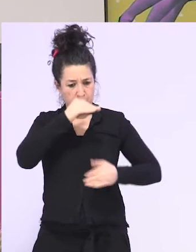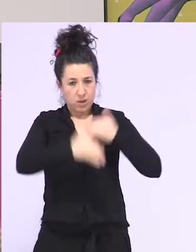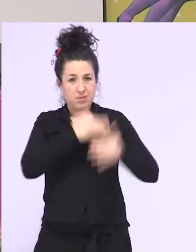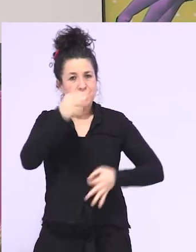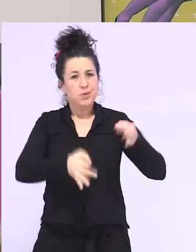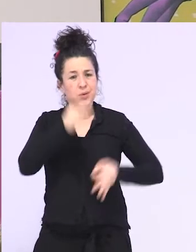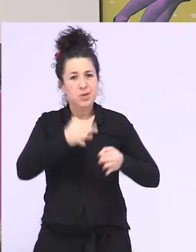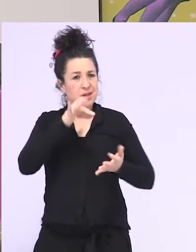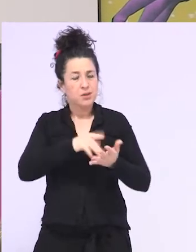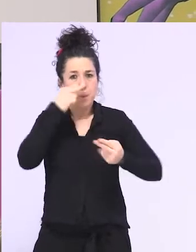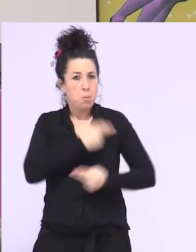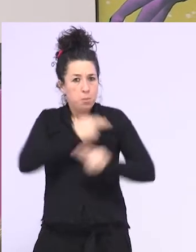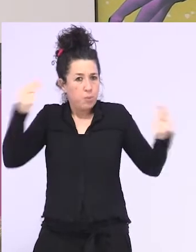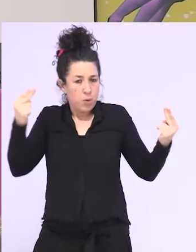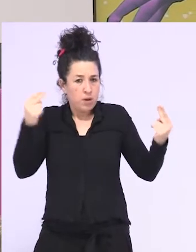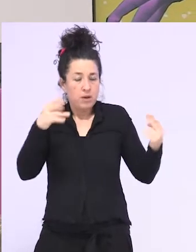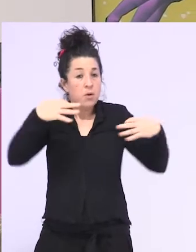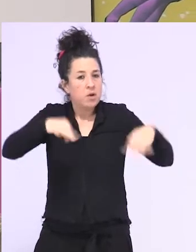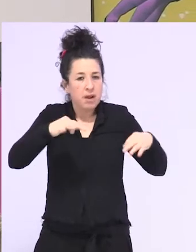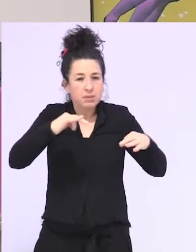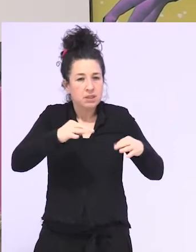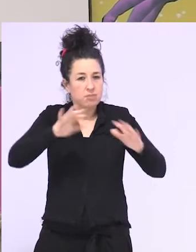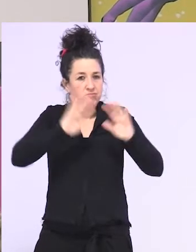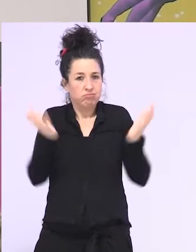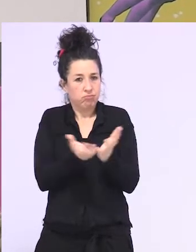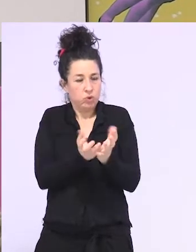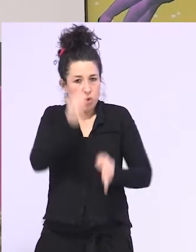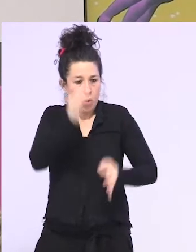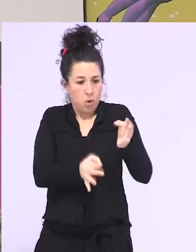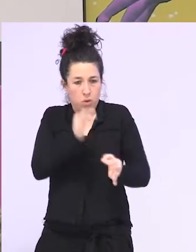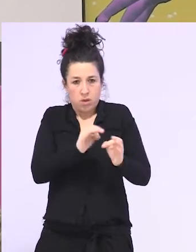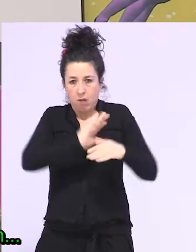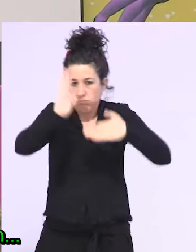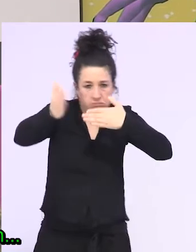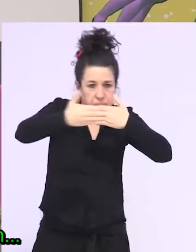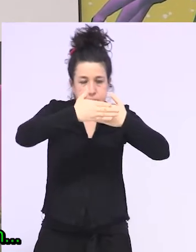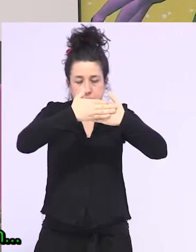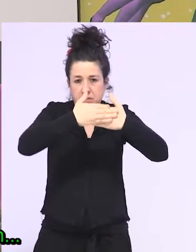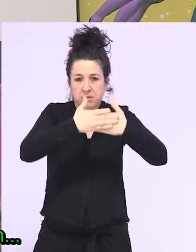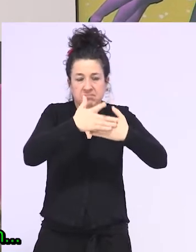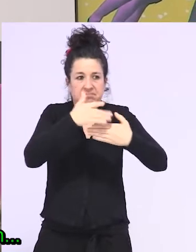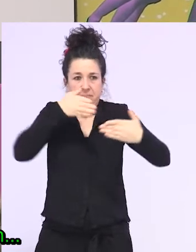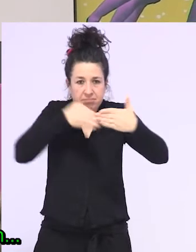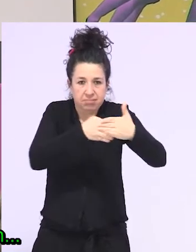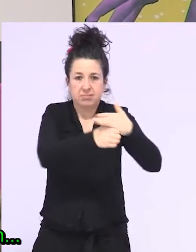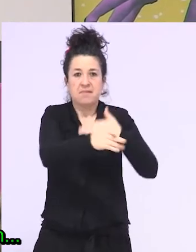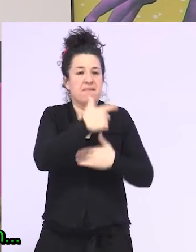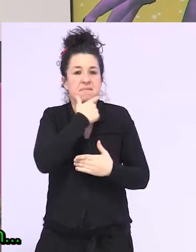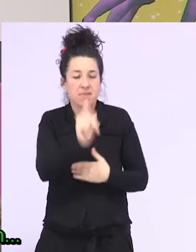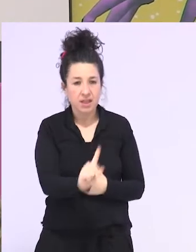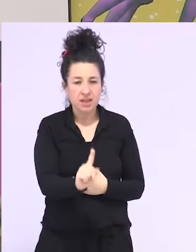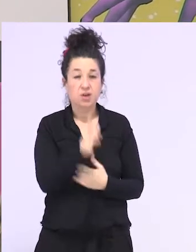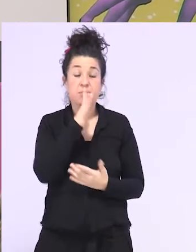guztia. Normalean mundu judizial oso hermetikoa da, gutako gehien hori oso urrun gelditzen den zaigu, baina kasu honetan badenain mediatikoa zenez,